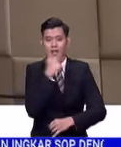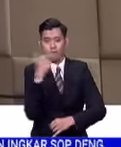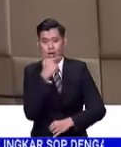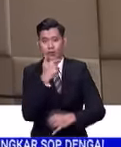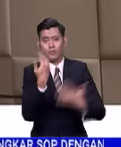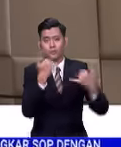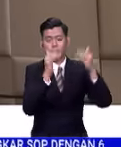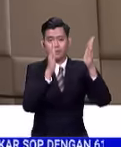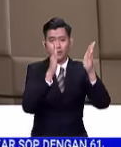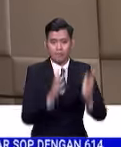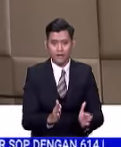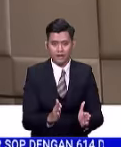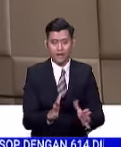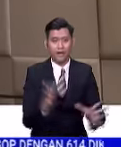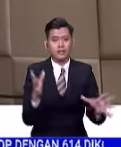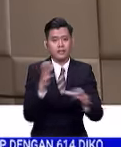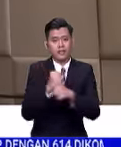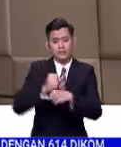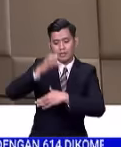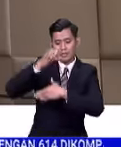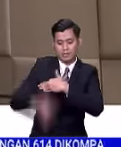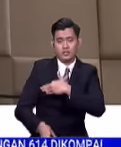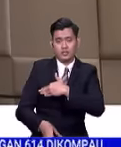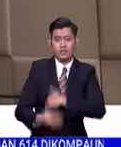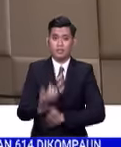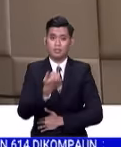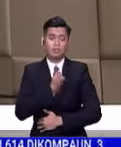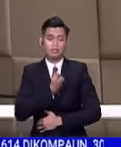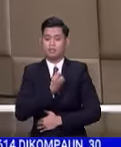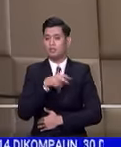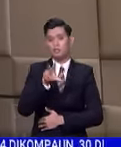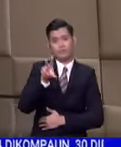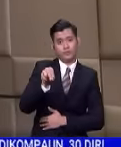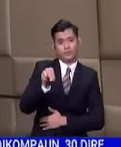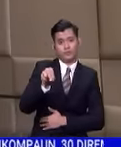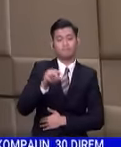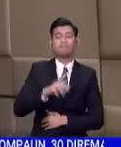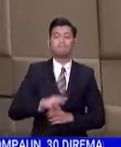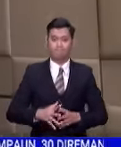pemain dapat kecederaan lah. Yang penting bebas kecederaan.